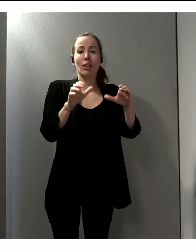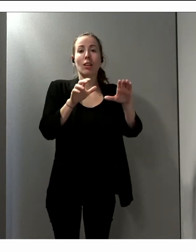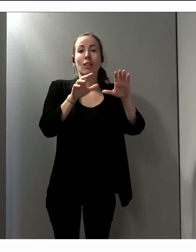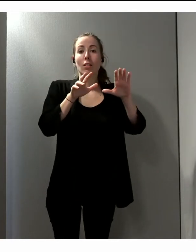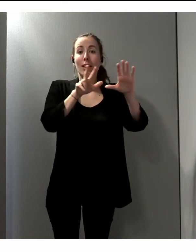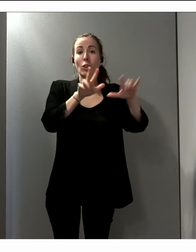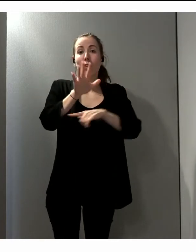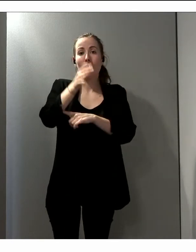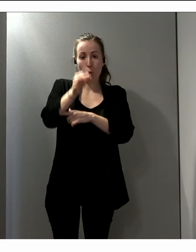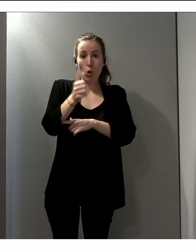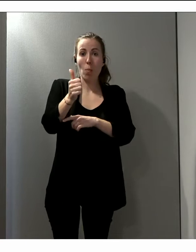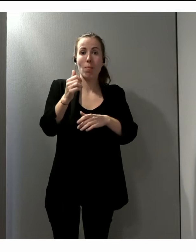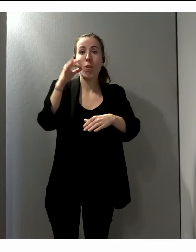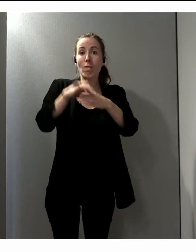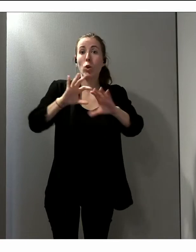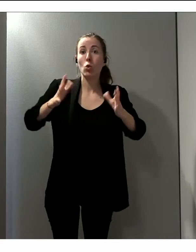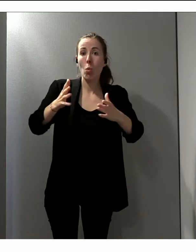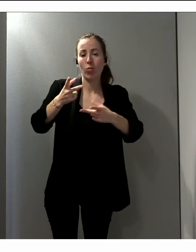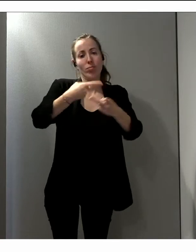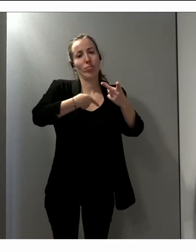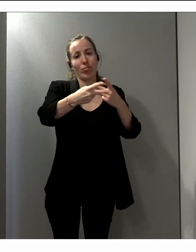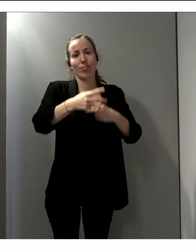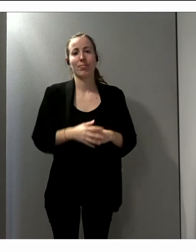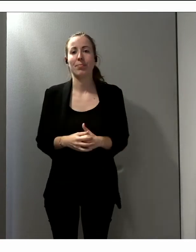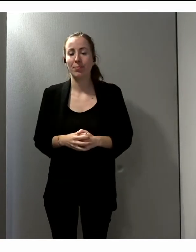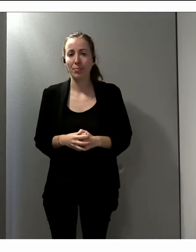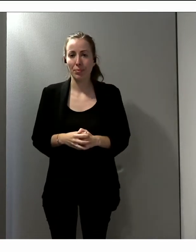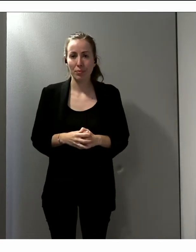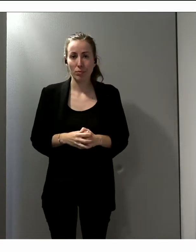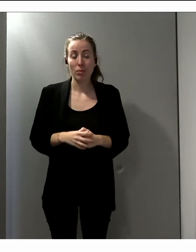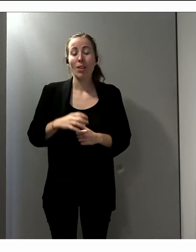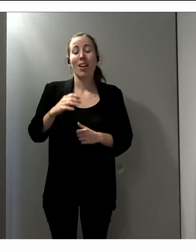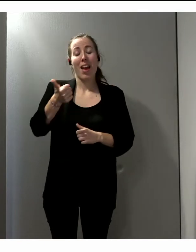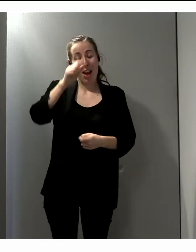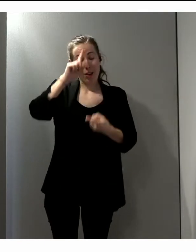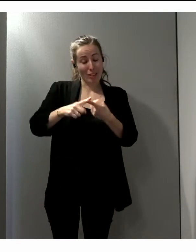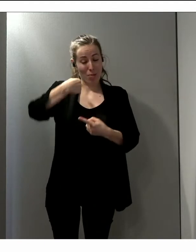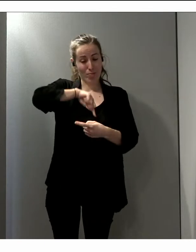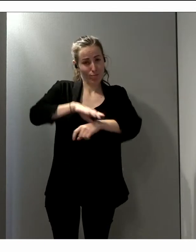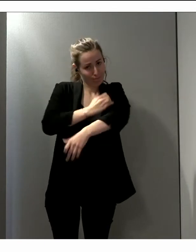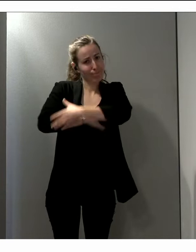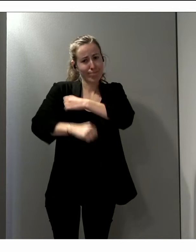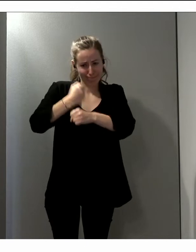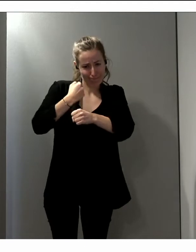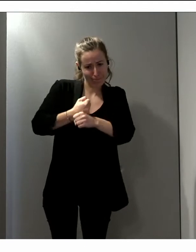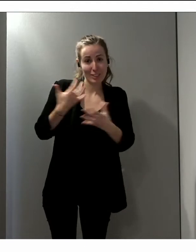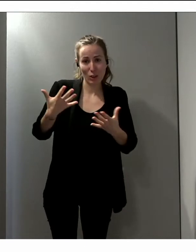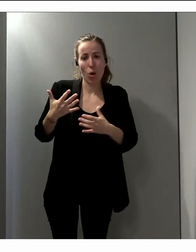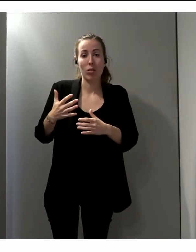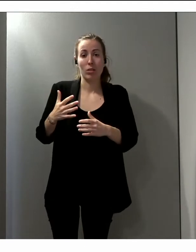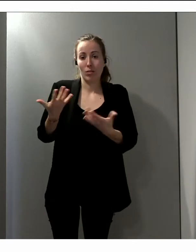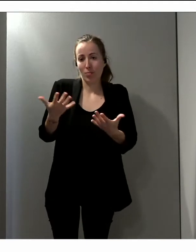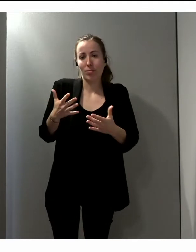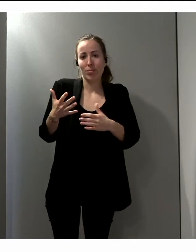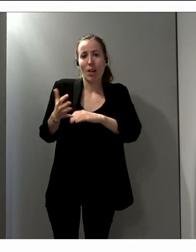le vote par correspondance. Oui. Un des sujets également sur lequel l'administration pénitentiaire travaille, c'est la question de la lutte contre la pauvreté,